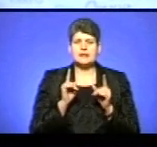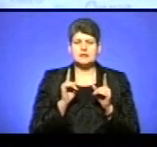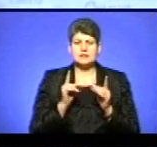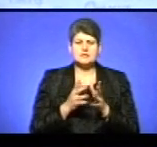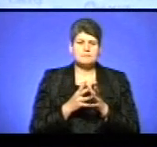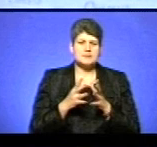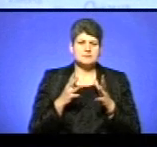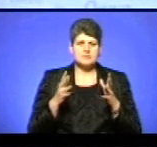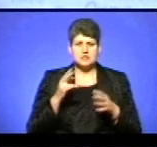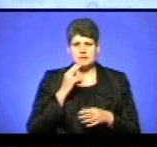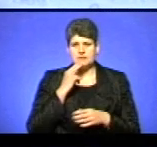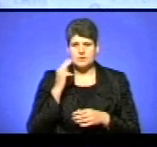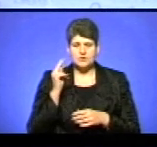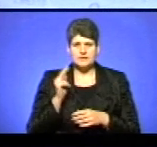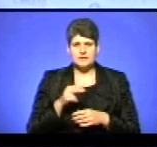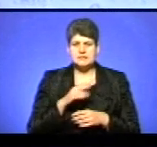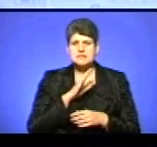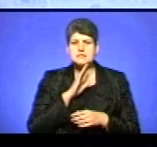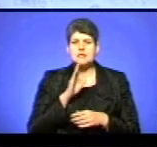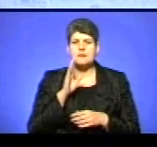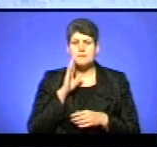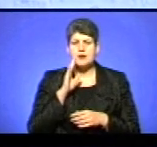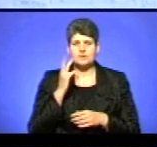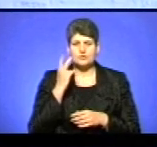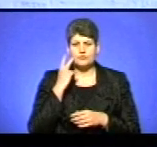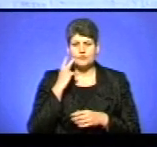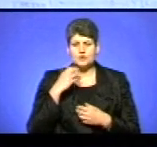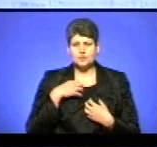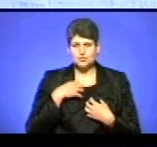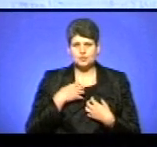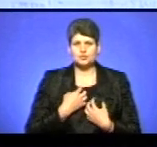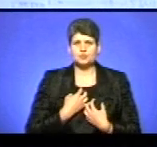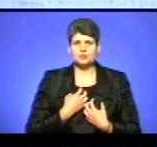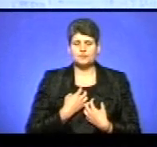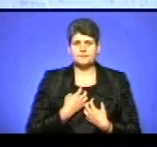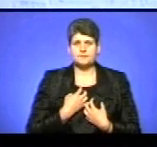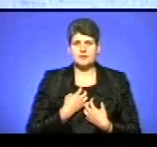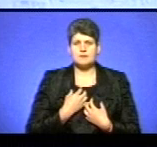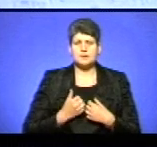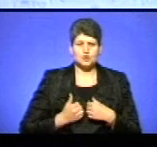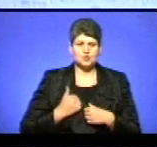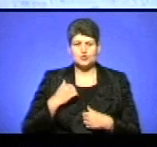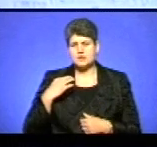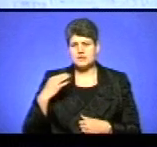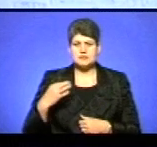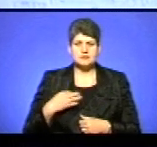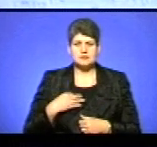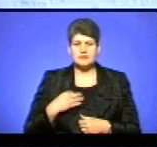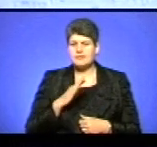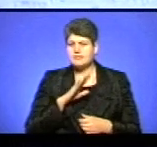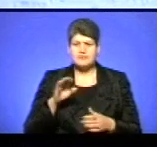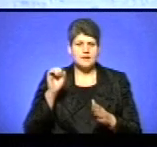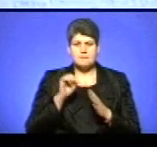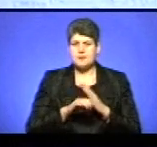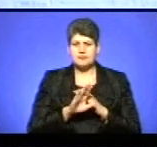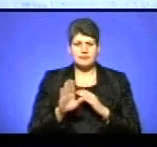безмежна провина за мамину вічну журбу. Ми достойні сини, не бандити і